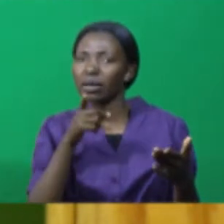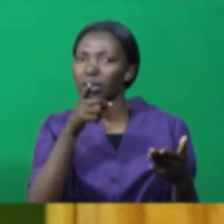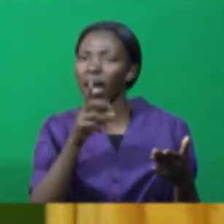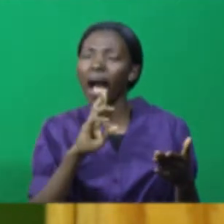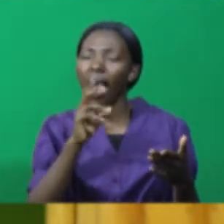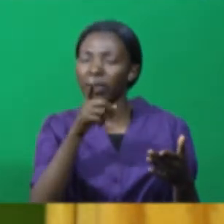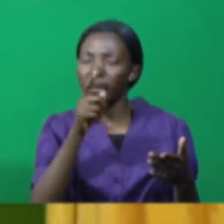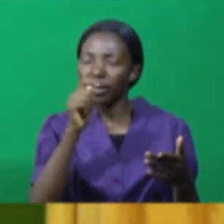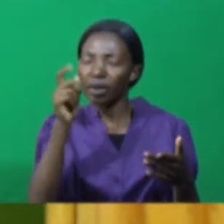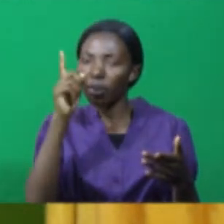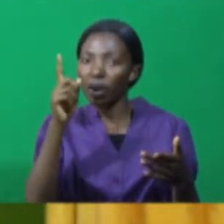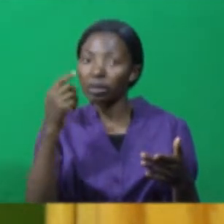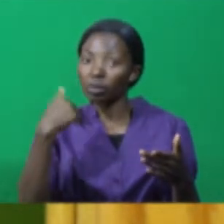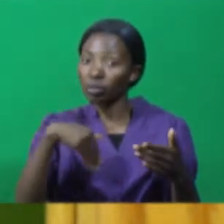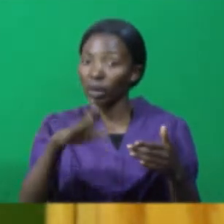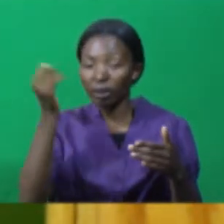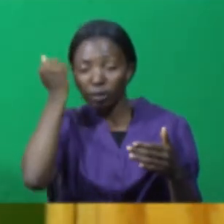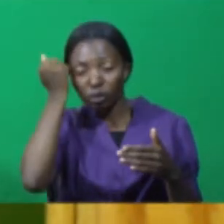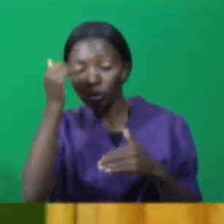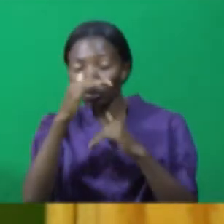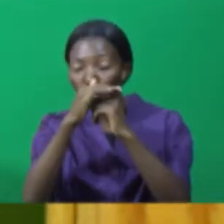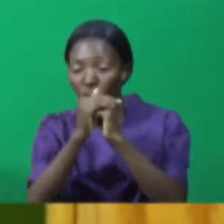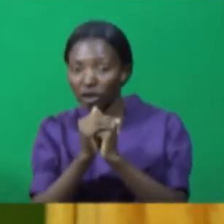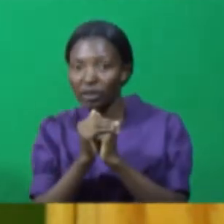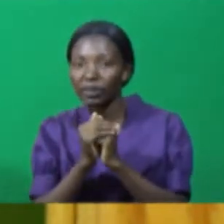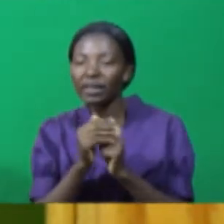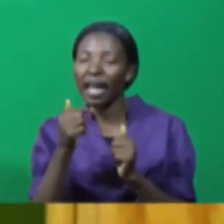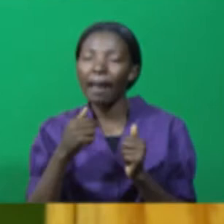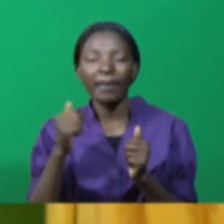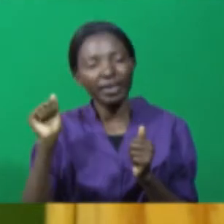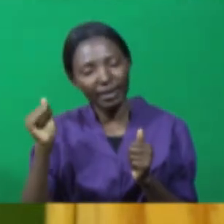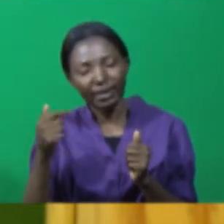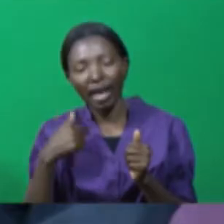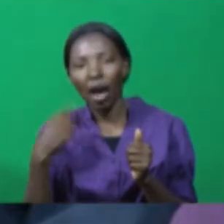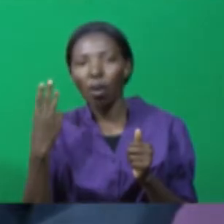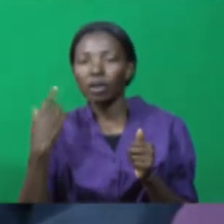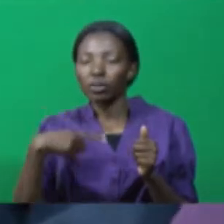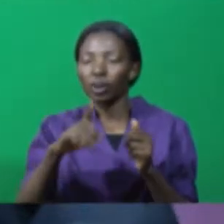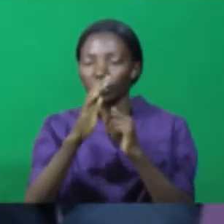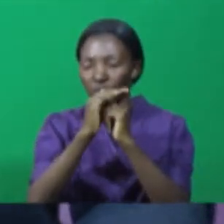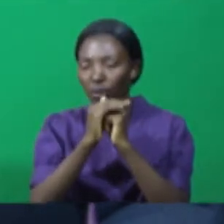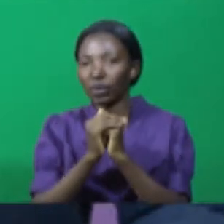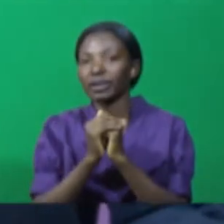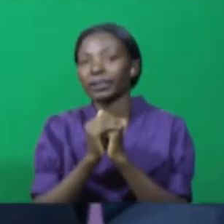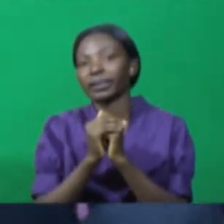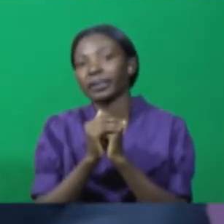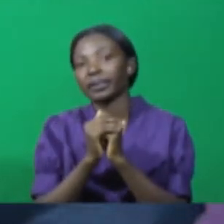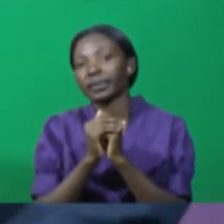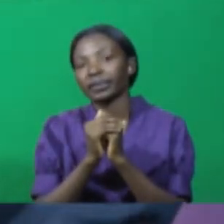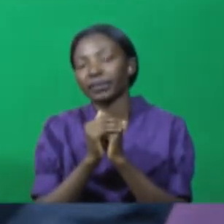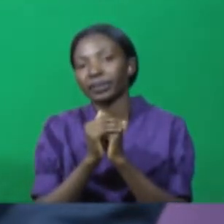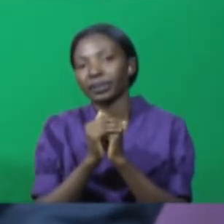Ndime here maienda nekumatombo okomanera. Maienda kupi? Handaenda kunonamata. Matombo aya ari kokokwa. Ndozvikubvunzwa